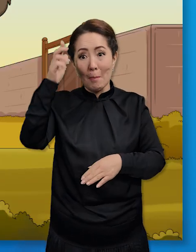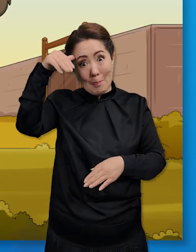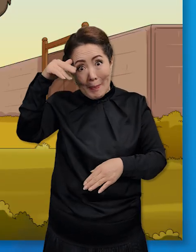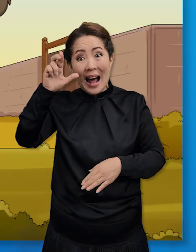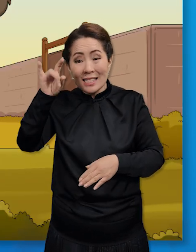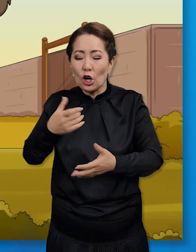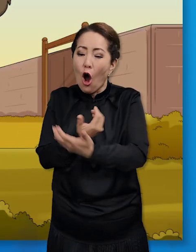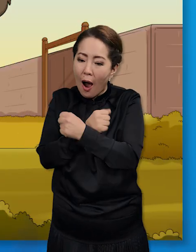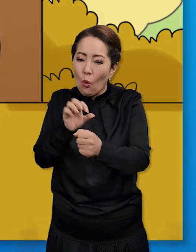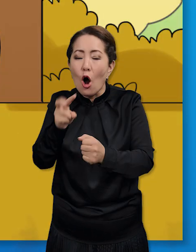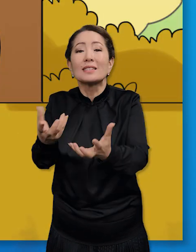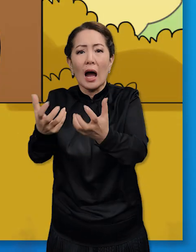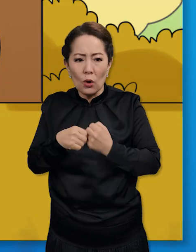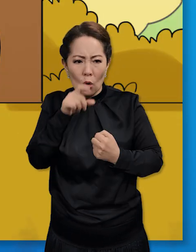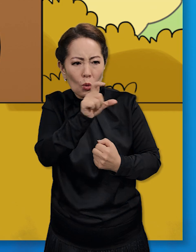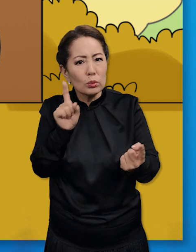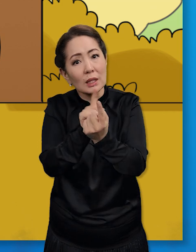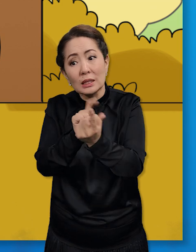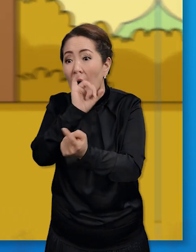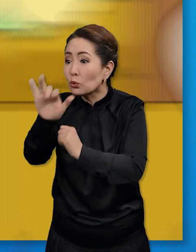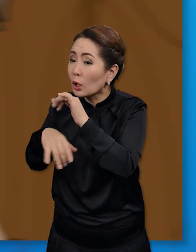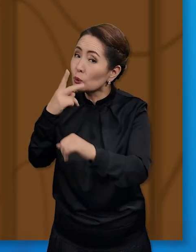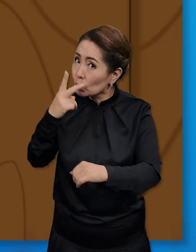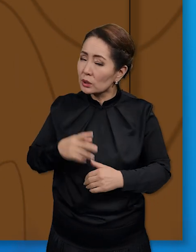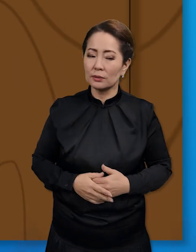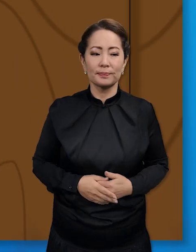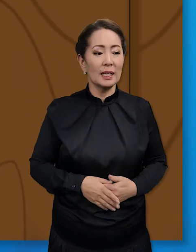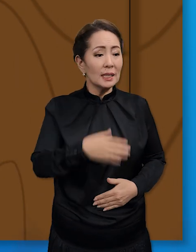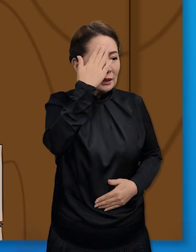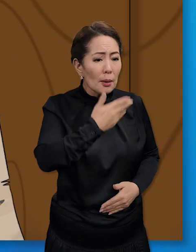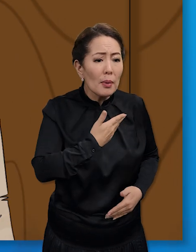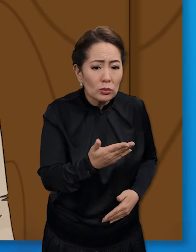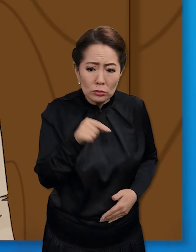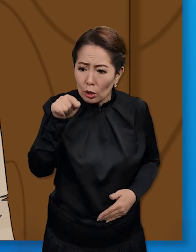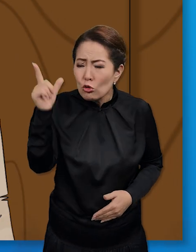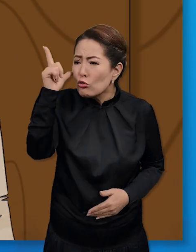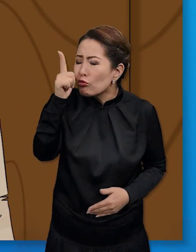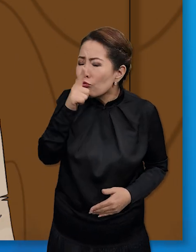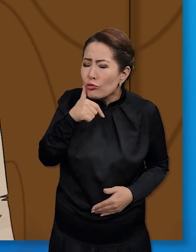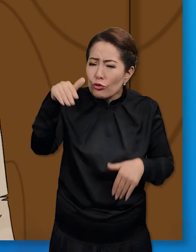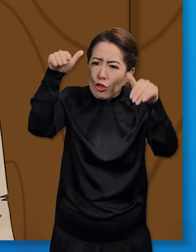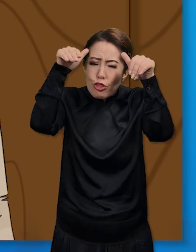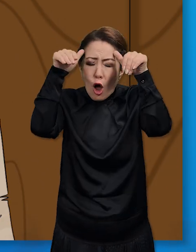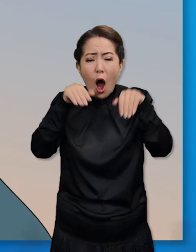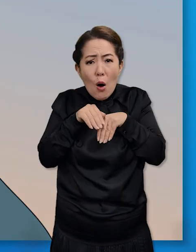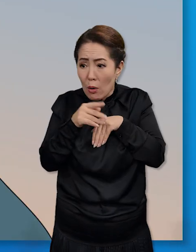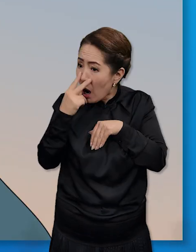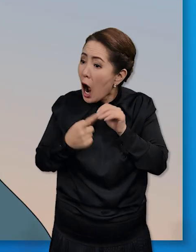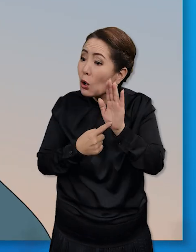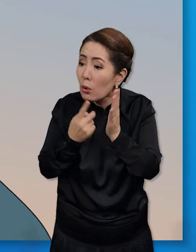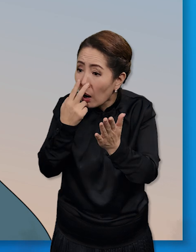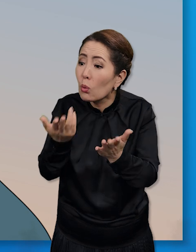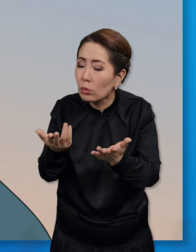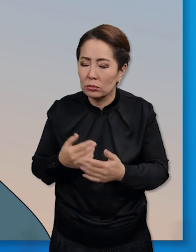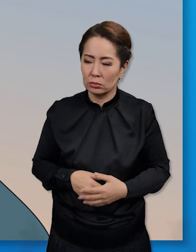хийдүүлээ. Яадаг ч байсан хамтдаа басрыгаа олж авъя. Сайн байна уу? Та ийм хөөрхөн нохоо хараагүйз?